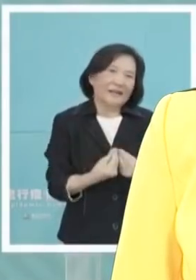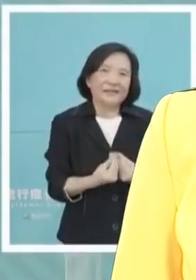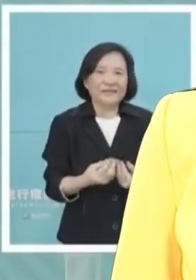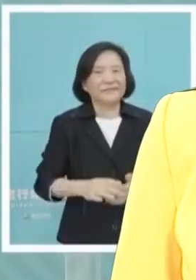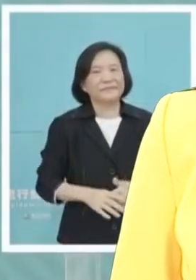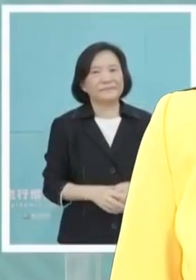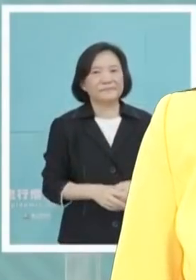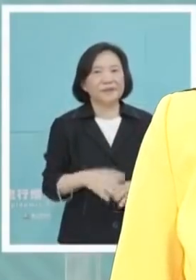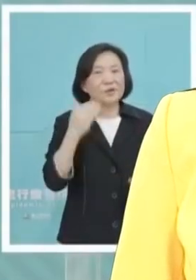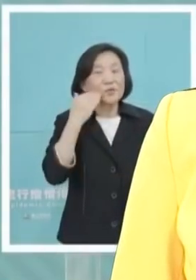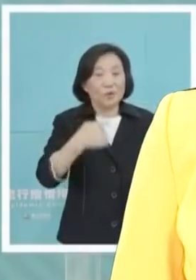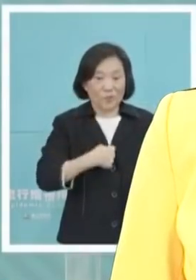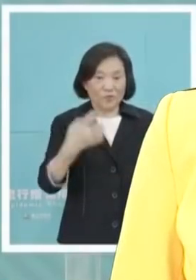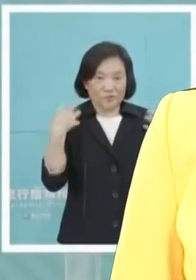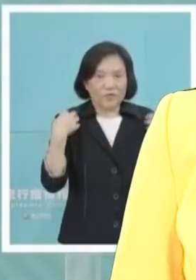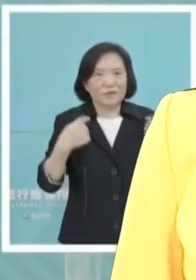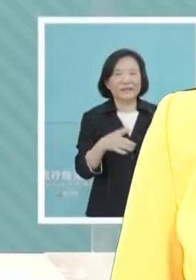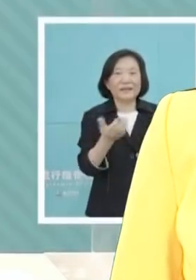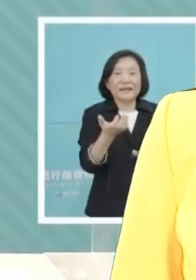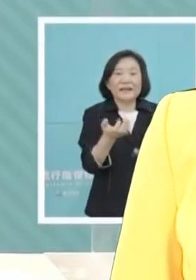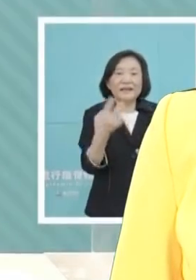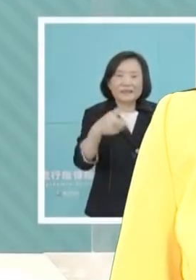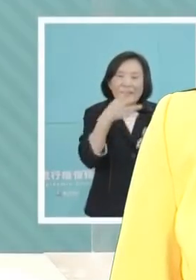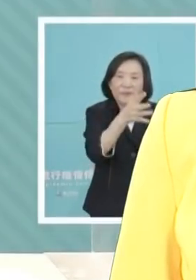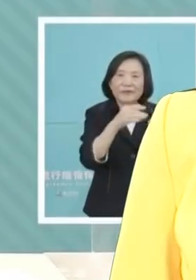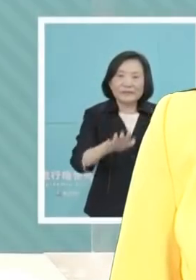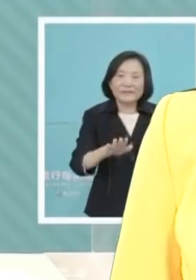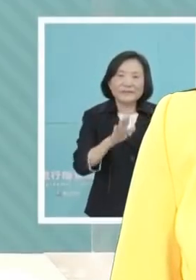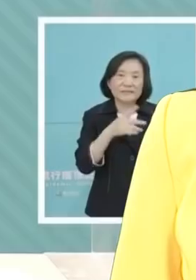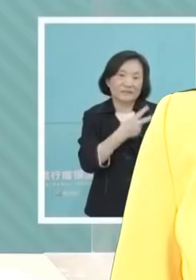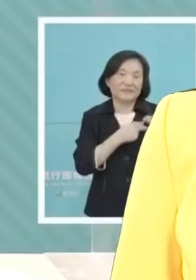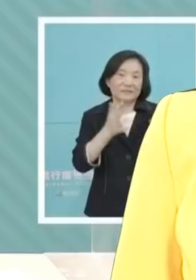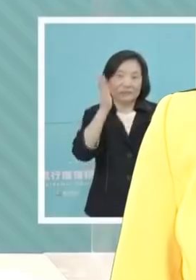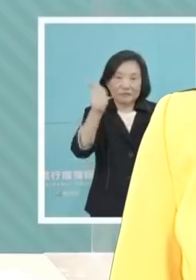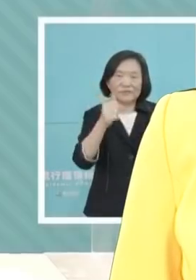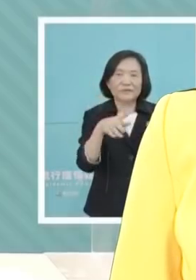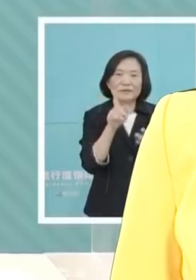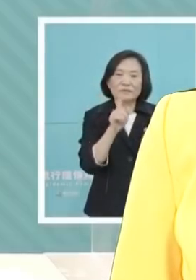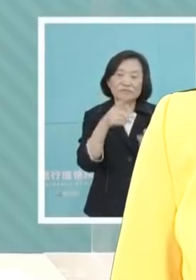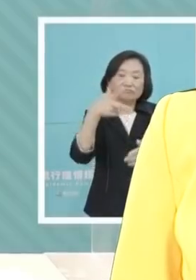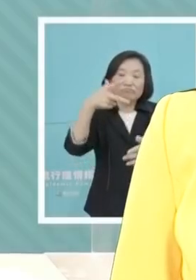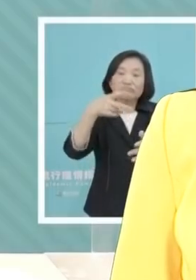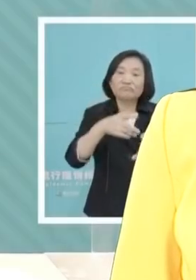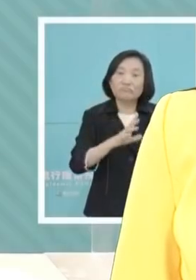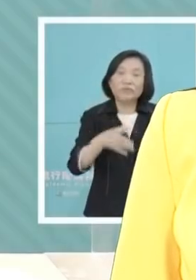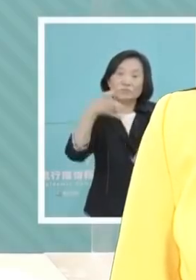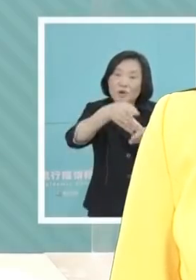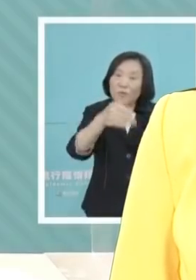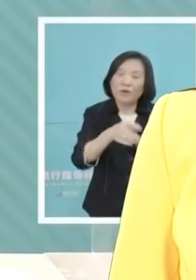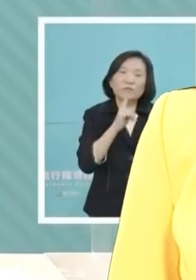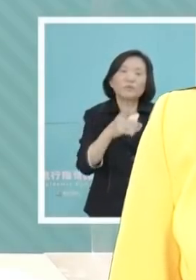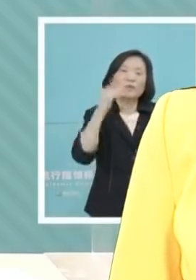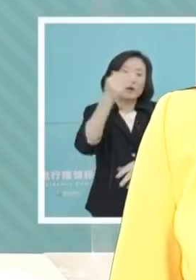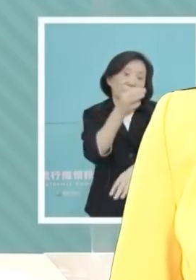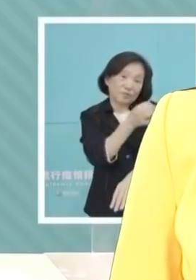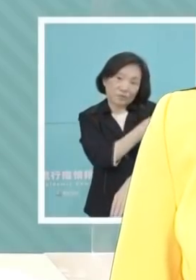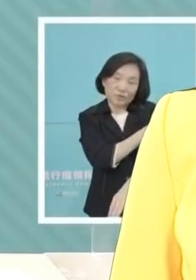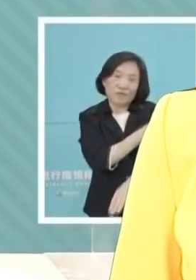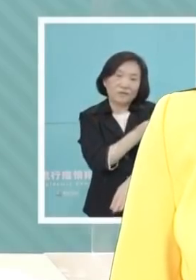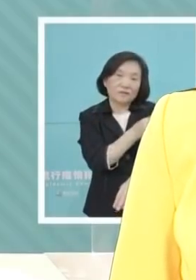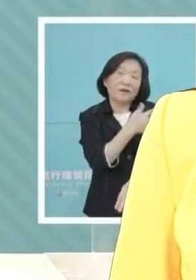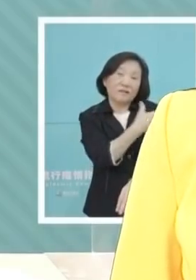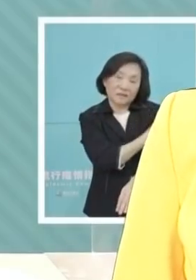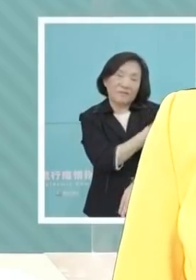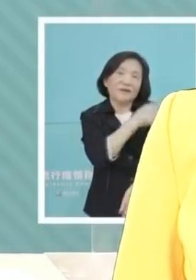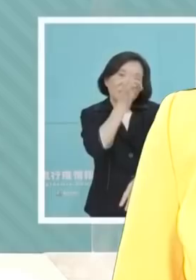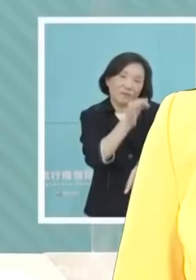有效而已。至于要不要鼓励高层通通都去登记高端来提高人民信心呢？柯文哲没有答